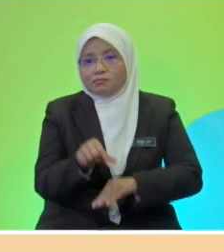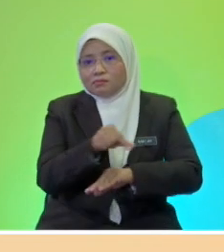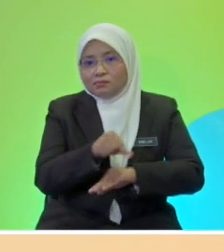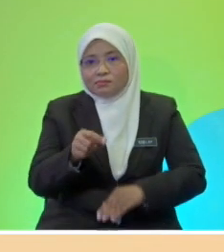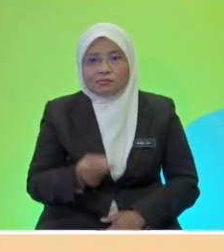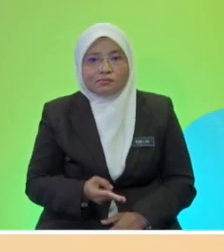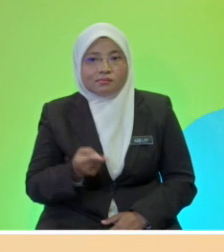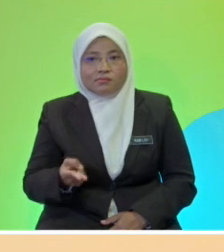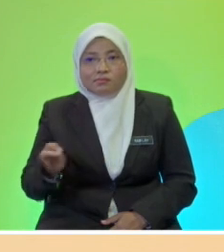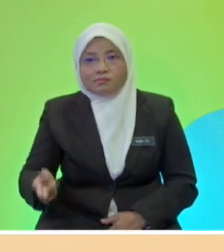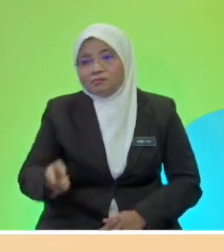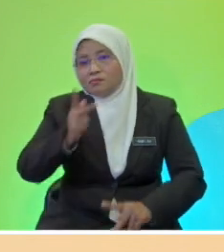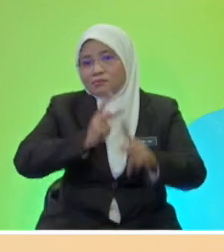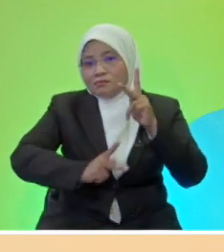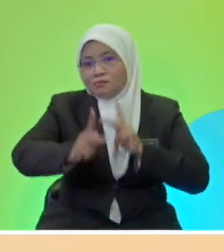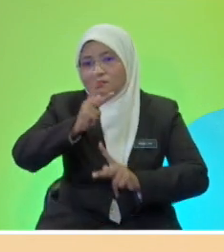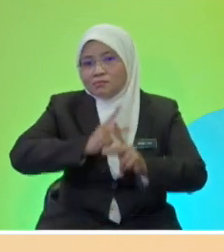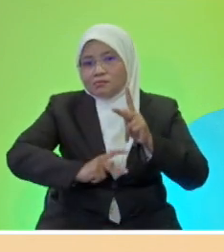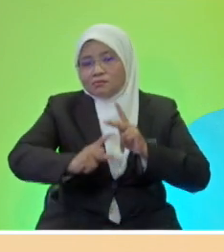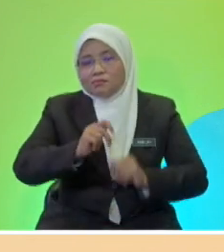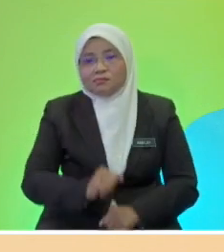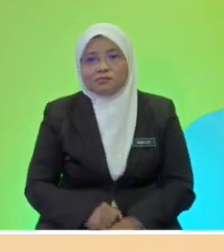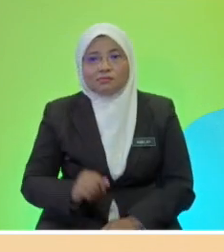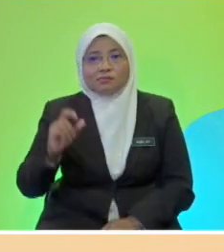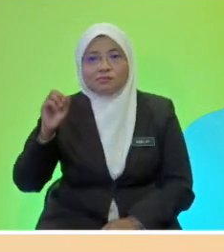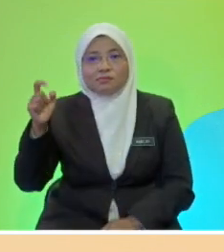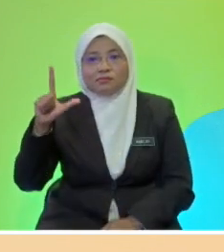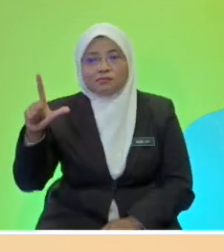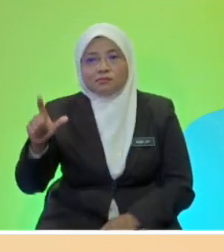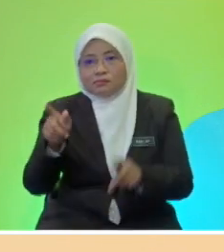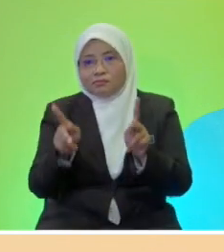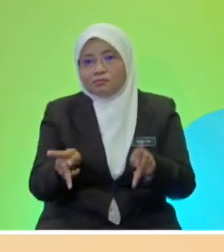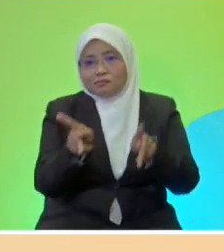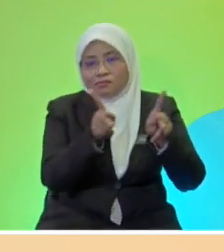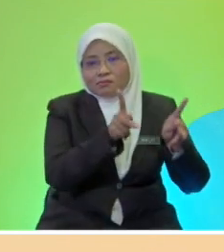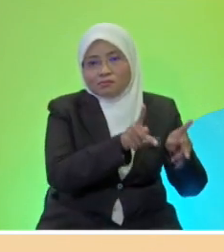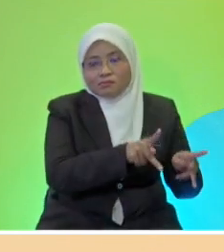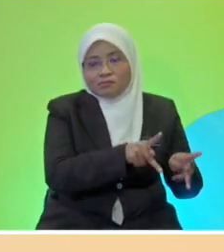saya dipindahkan Dan saya tadi dipindahkan di bawah